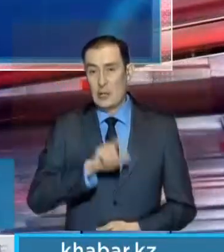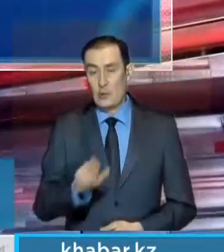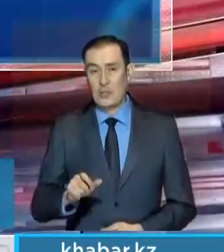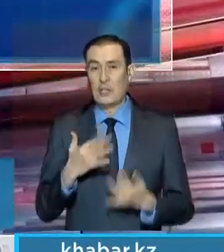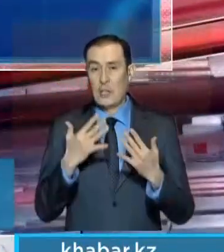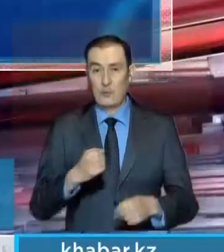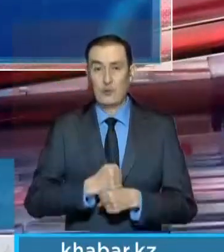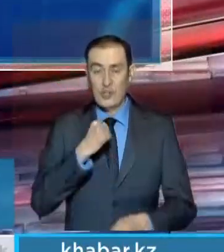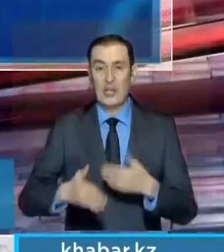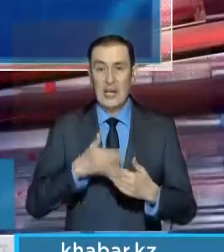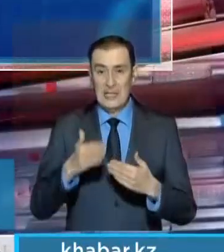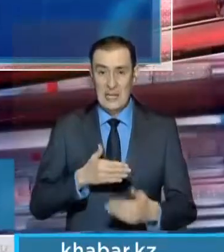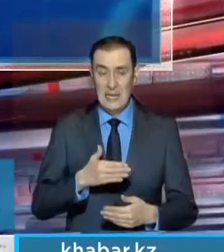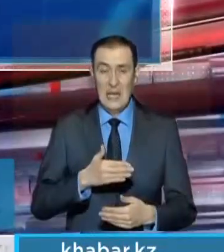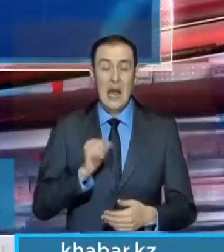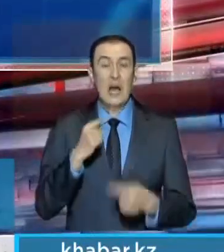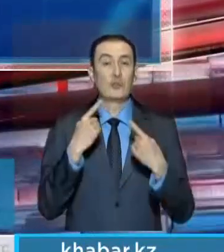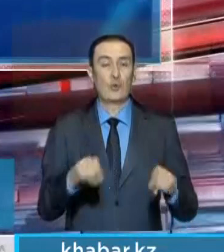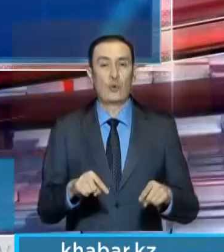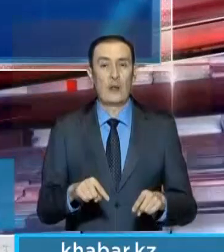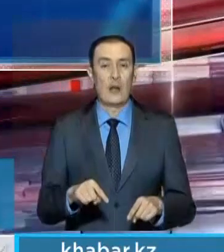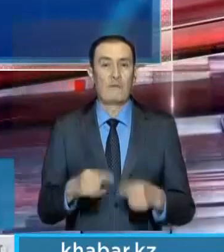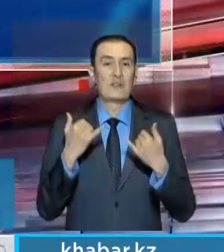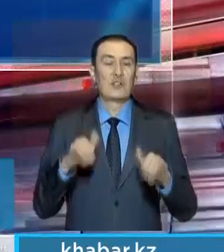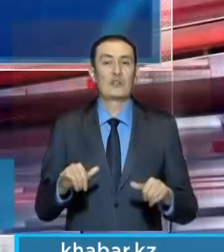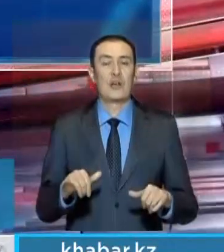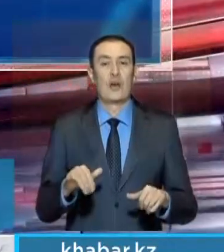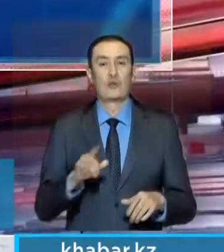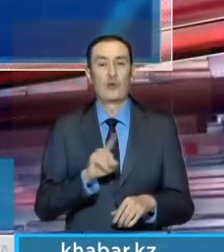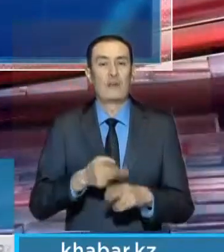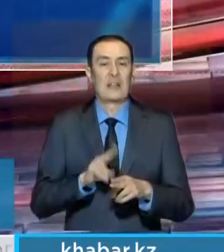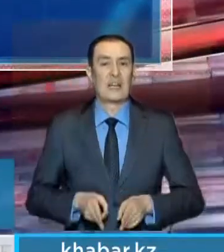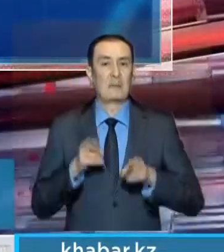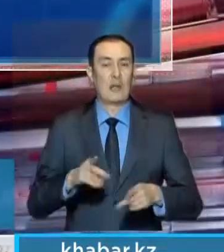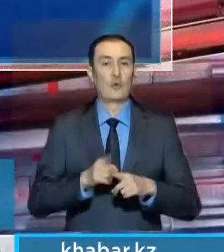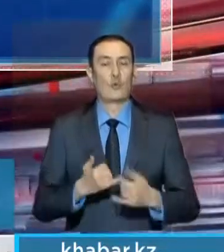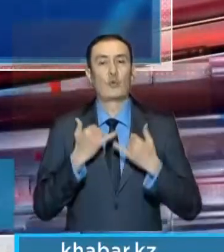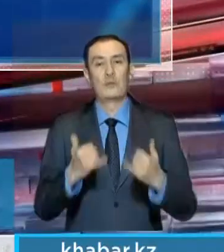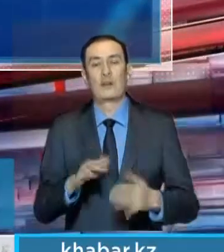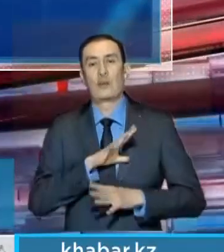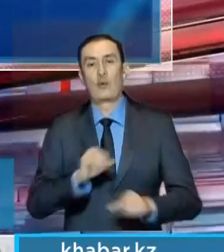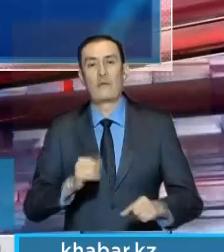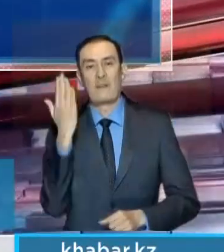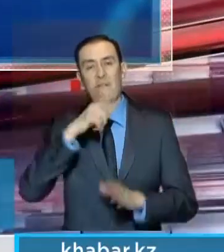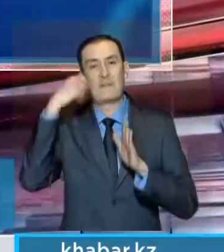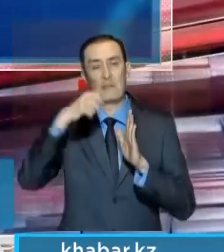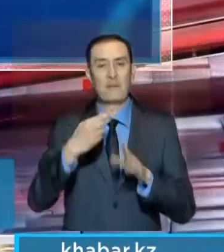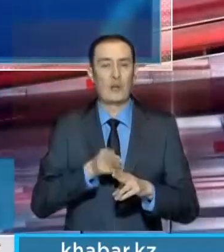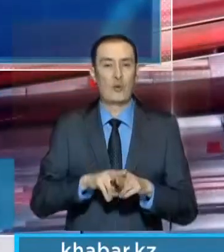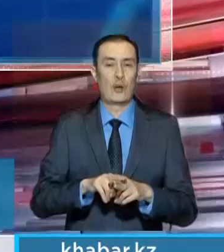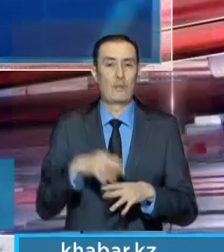требуют ужесточения наказания за насилие а с другой восхищаются романтикой криминального мира возводят в умира героев кинокартин